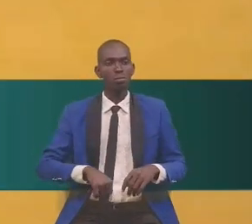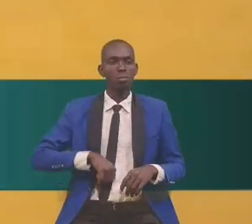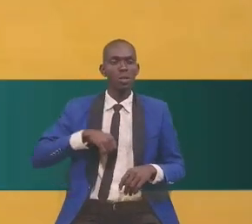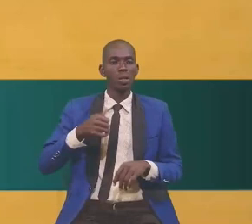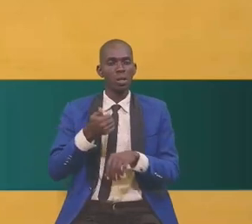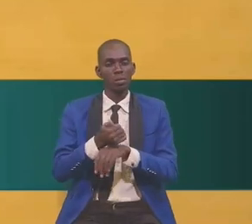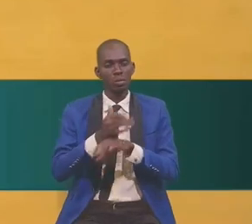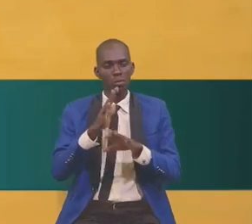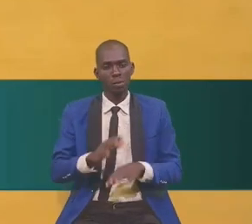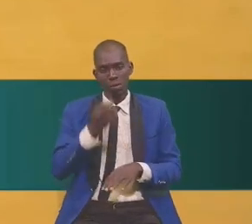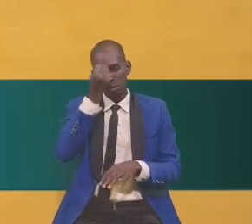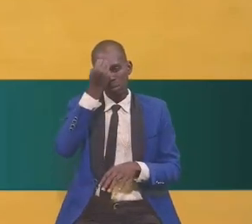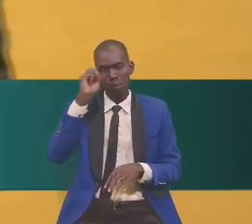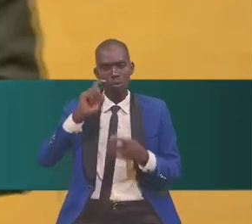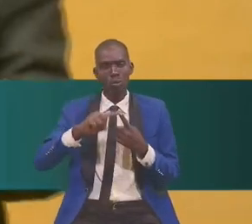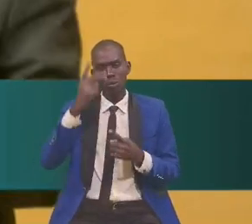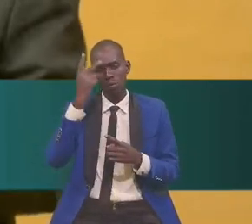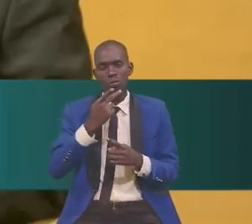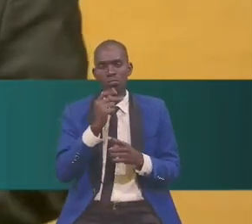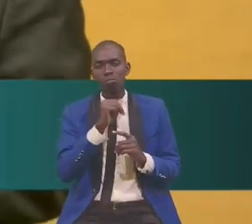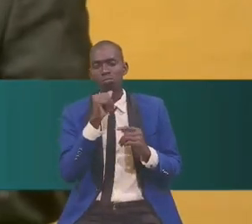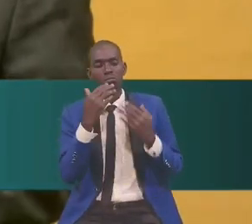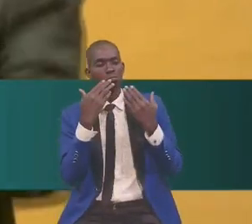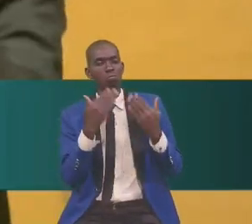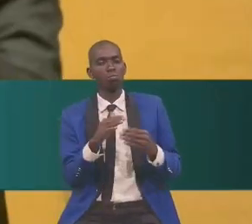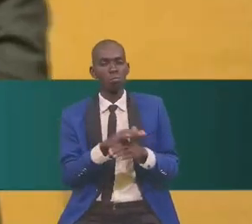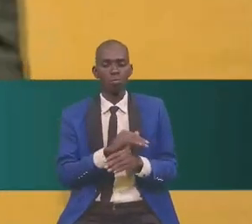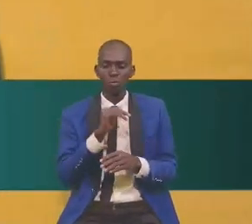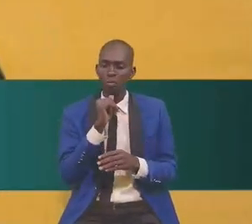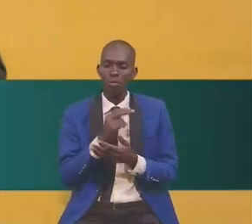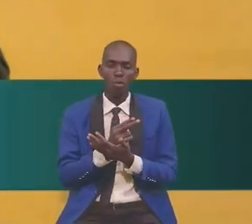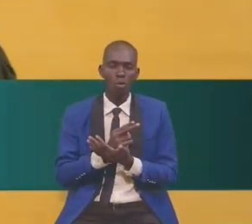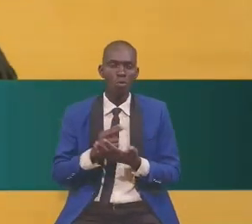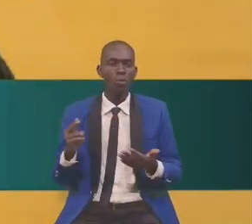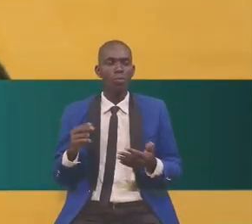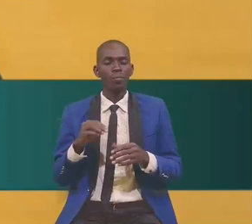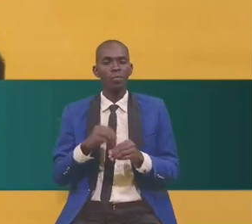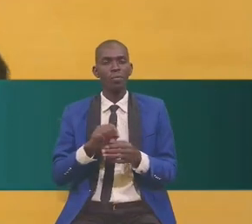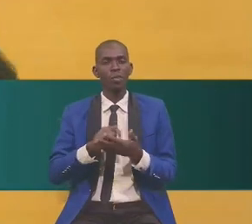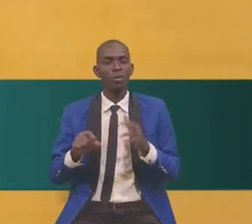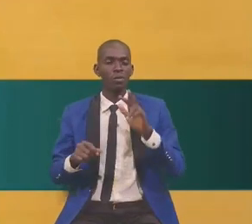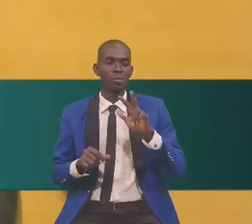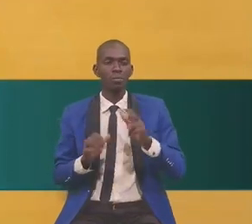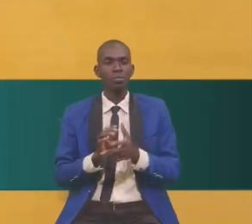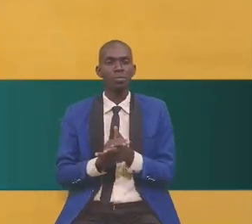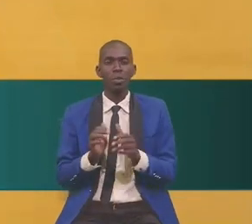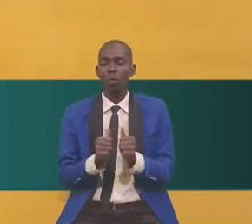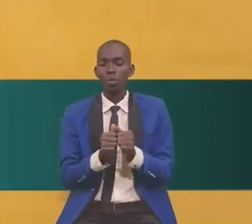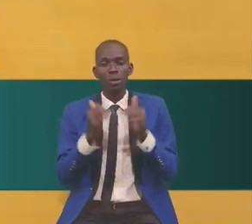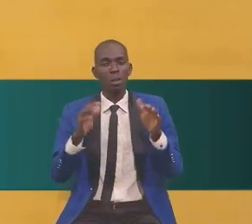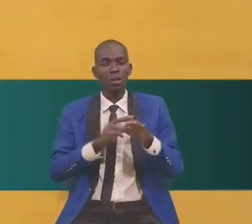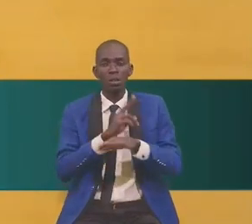amis de l'argent, fanfarons, hautains, blasphémateurs, rebelles à leurs parents, ingrats, irréligieux, verset 3,